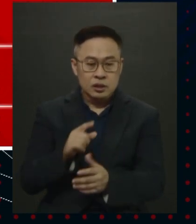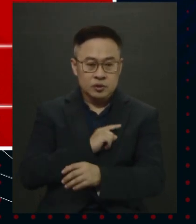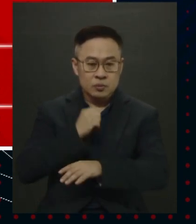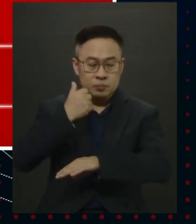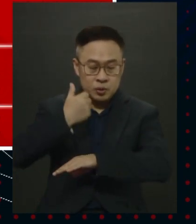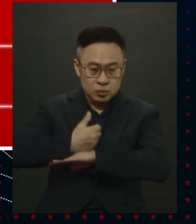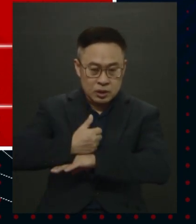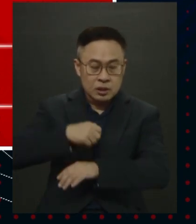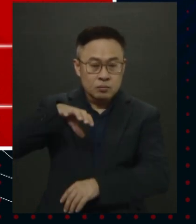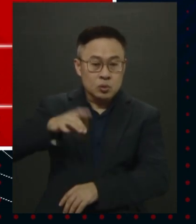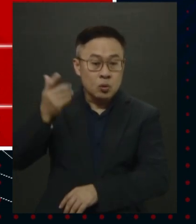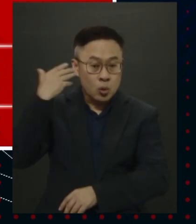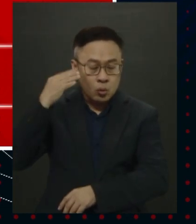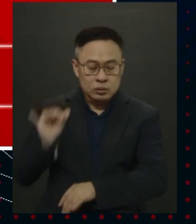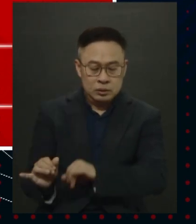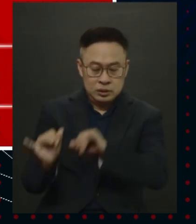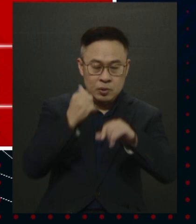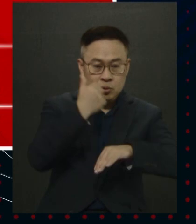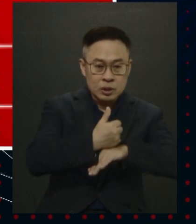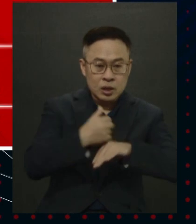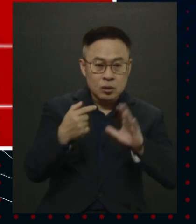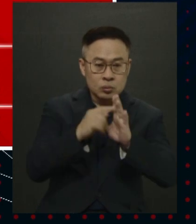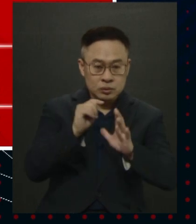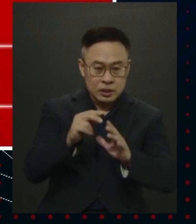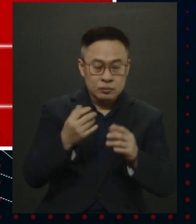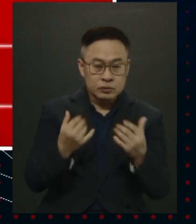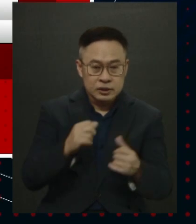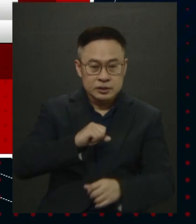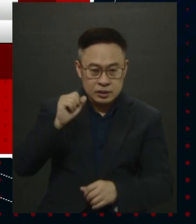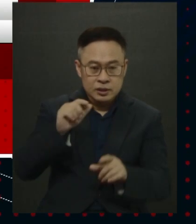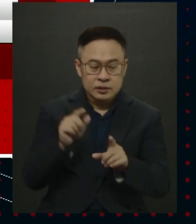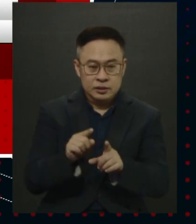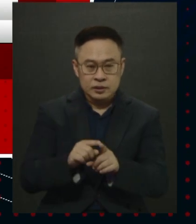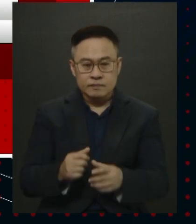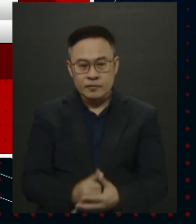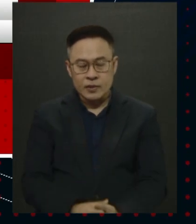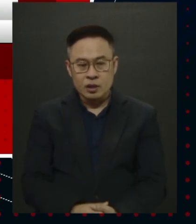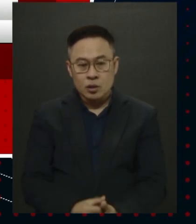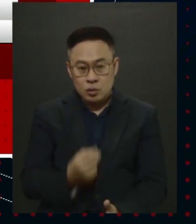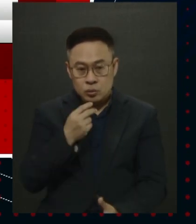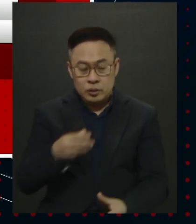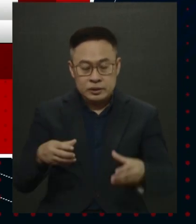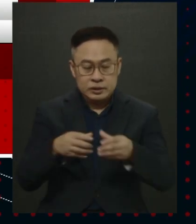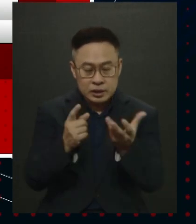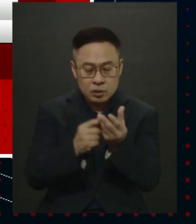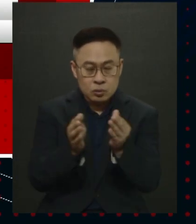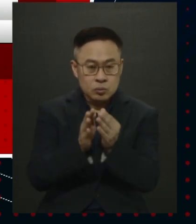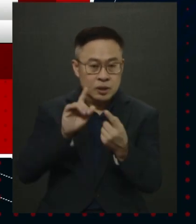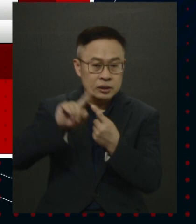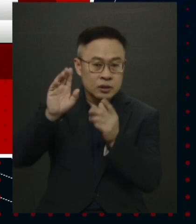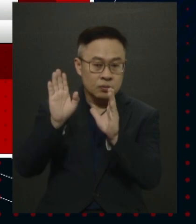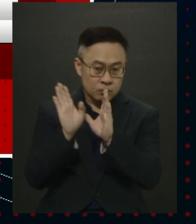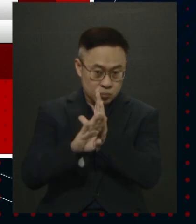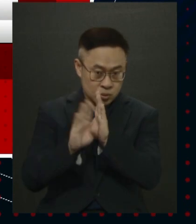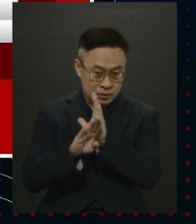นี้ผลงานดีขึ้นเลยนะครับดูตารางคะแนนกันหน่อยครับณตอนนี้ครับทีมนำยังเป็นบุรีรัมย์นะครับมี